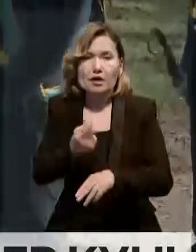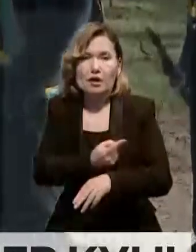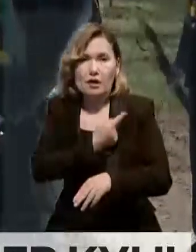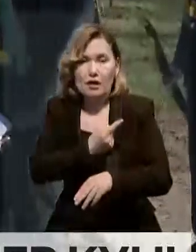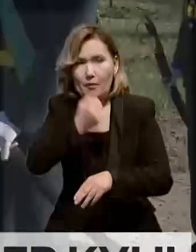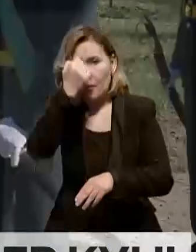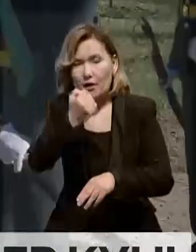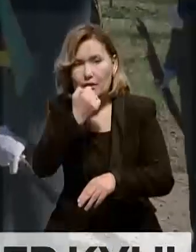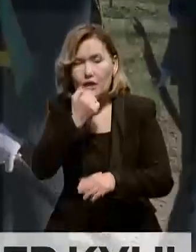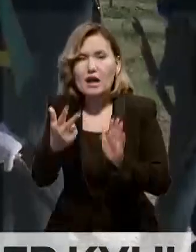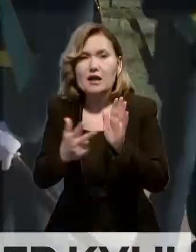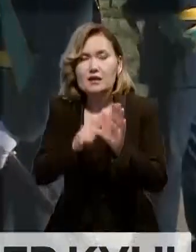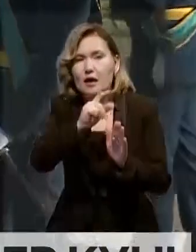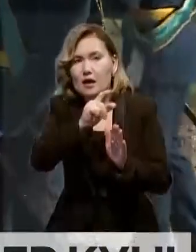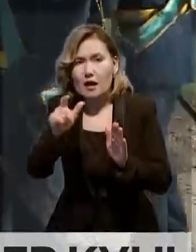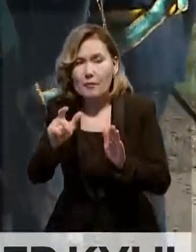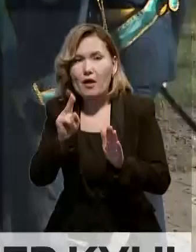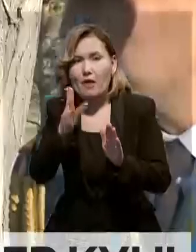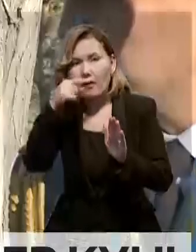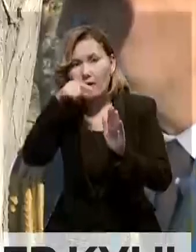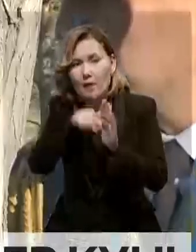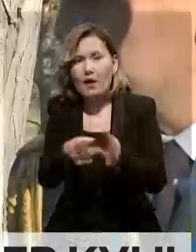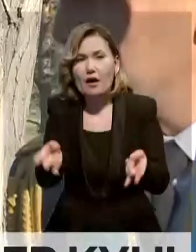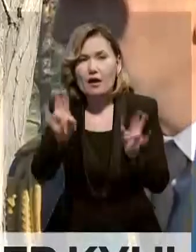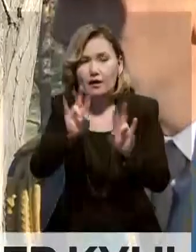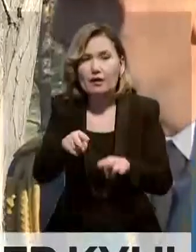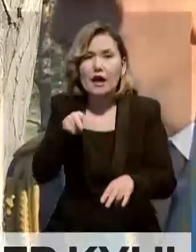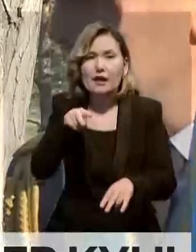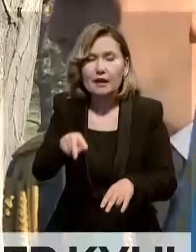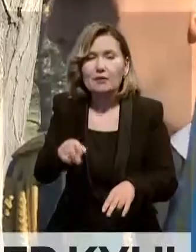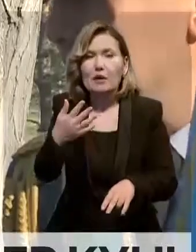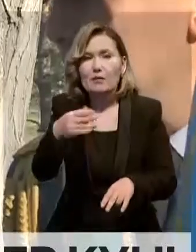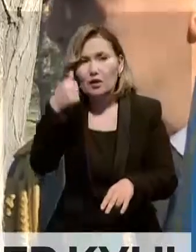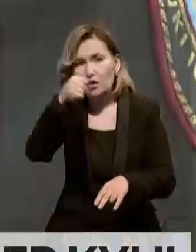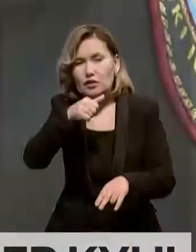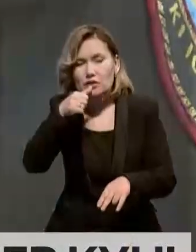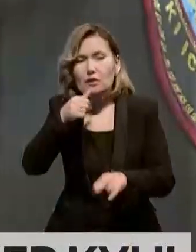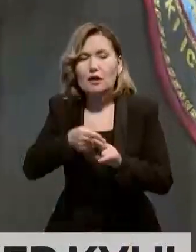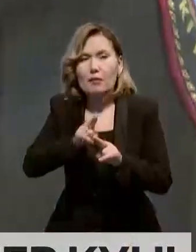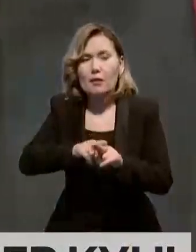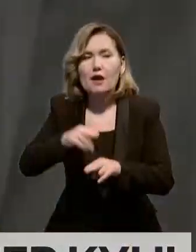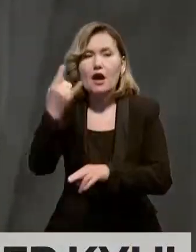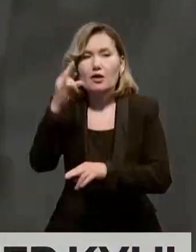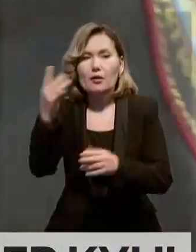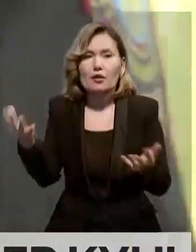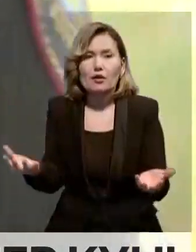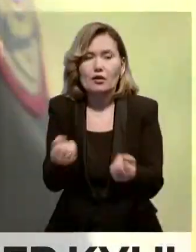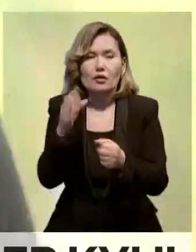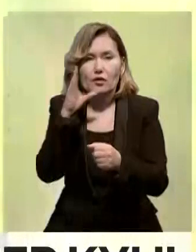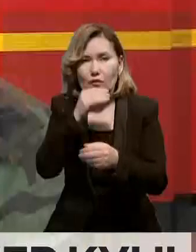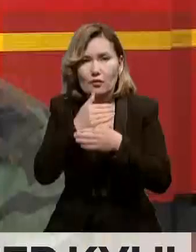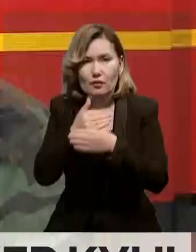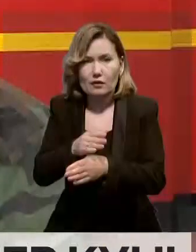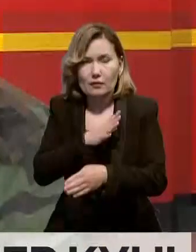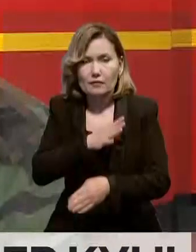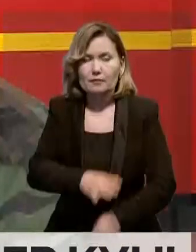арқасында 8-ші қабатта жанып жатқан пәтердің ішінде қалып қойған 2005 жылғы жеткіншекті аман алып қалған. Пожар произошел рано